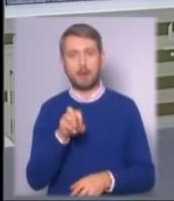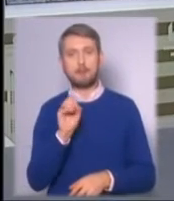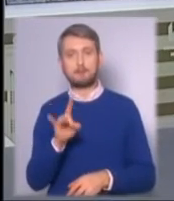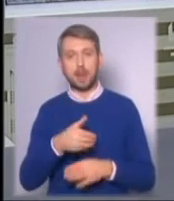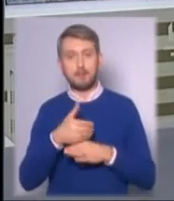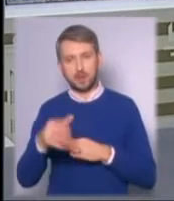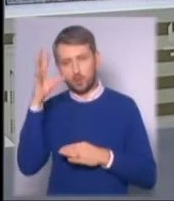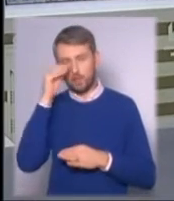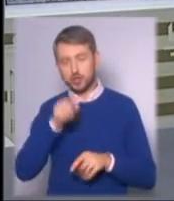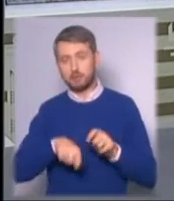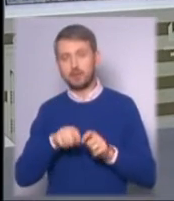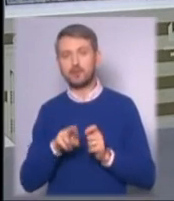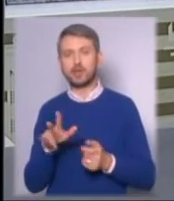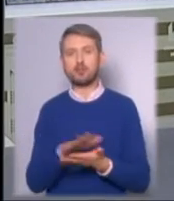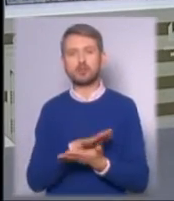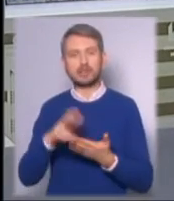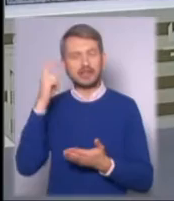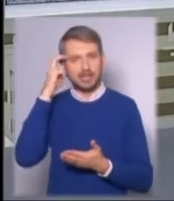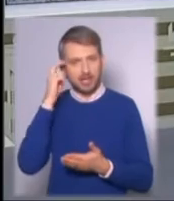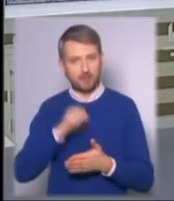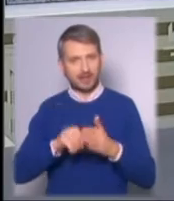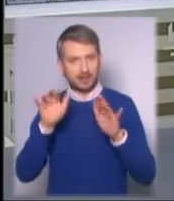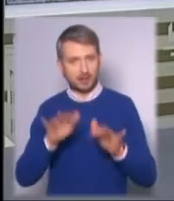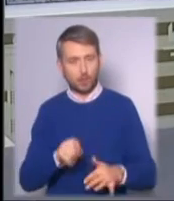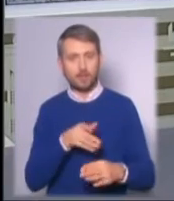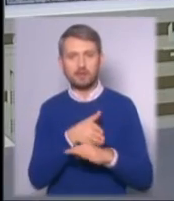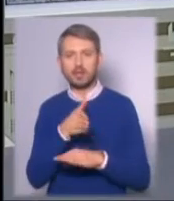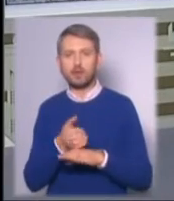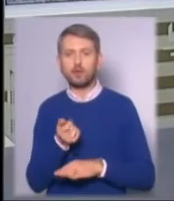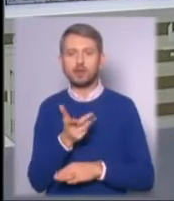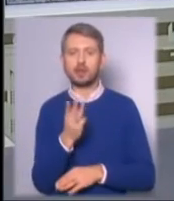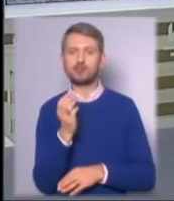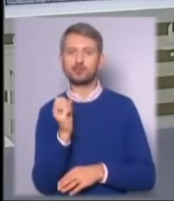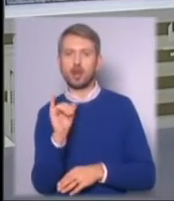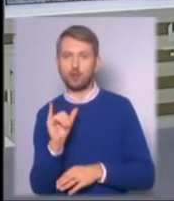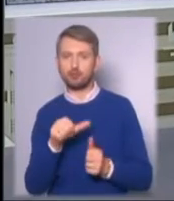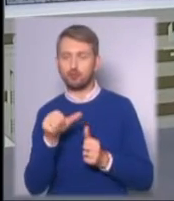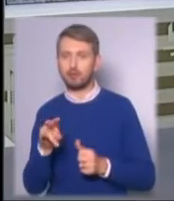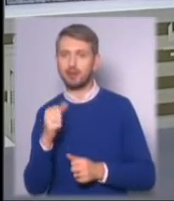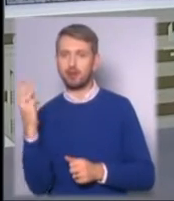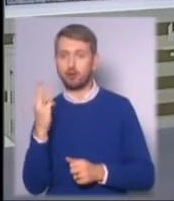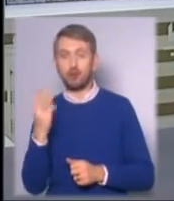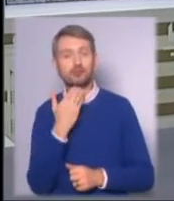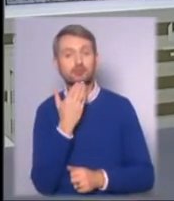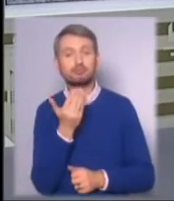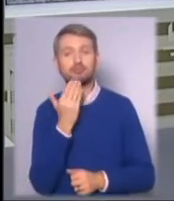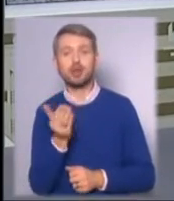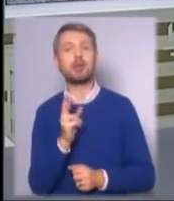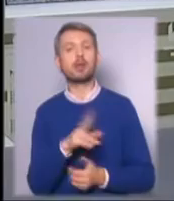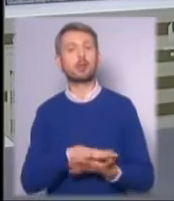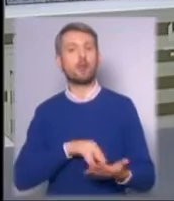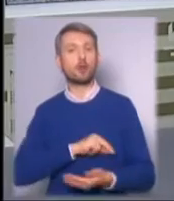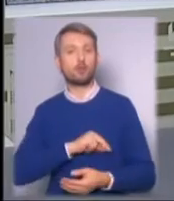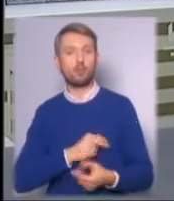ввечері перевірив, як чистять столицю від снігу. Міський голова відвідав кілька ШЕО, зокрема на Троєщині, і поцікавився, як тривають роботи та